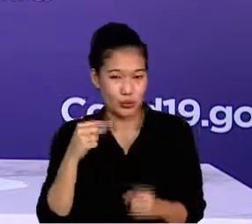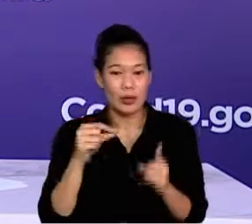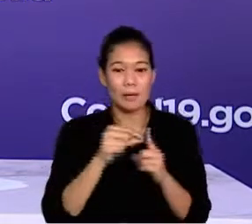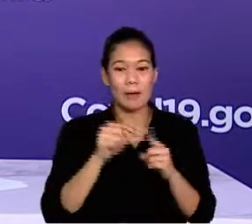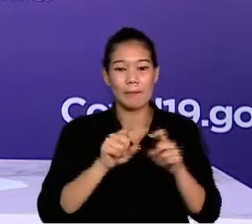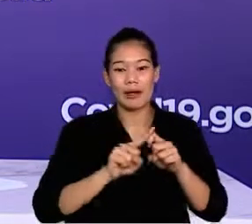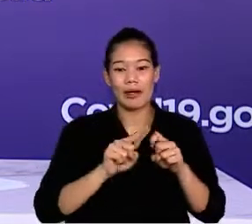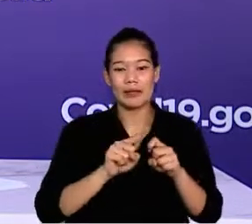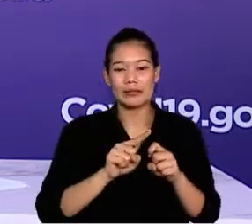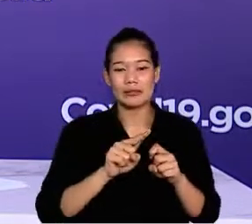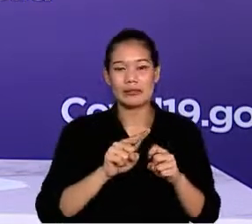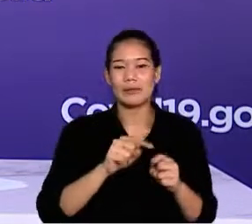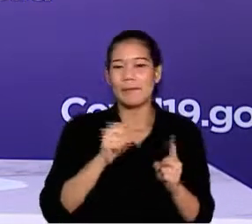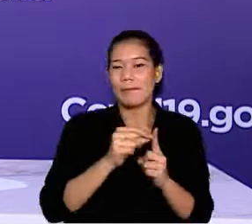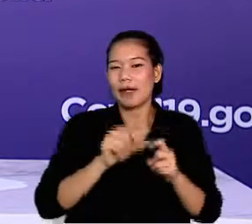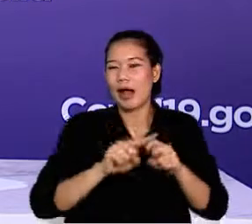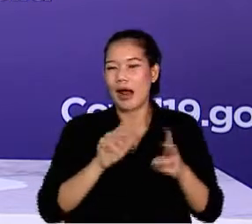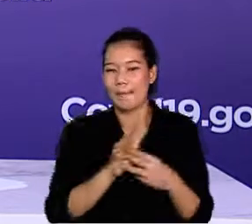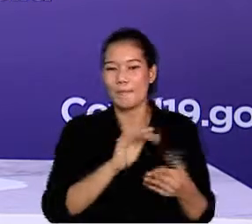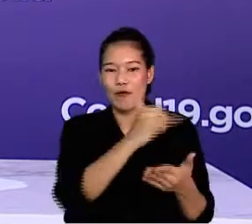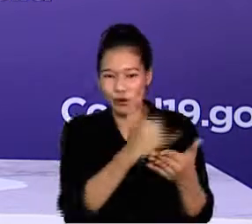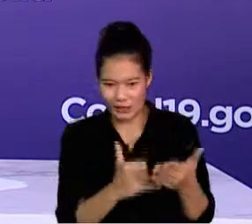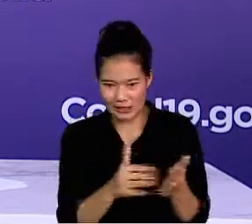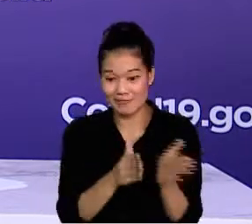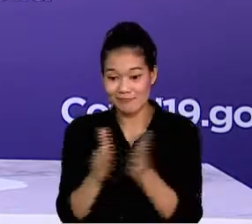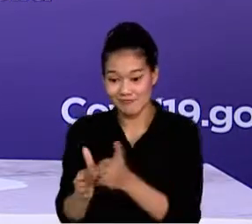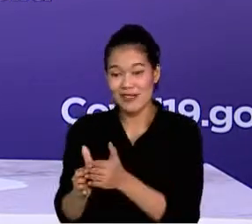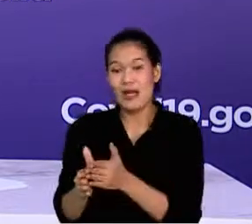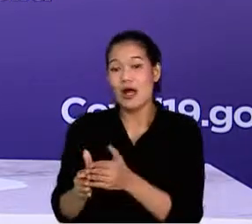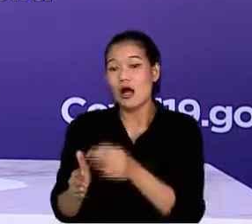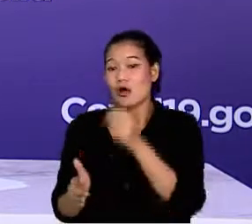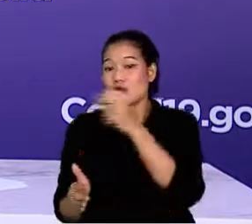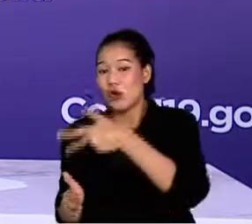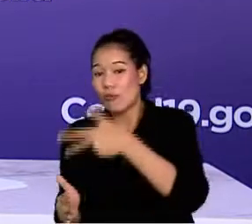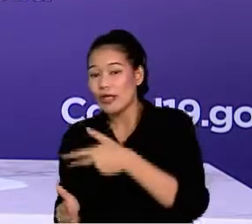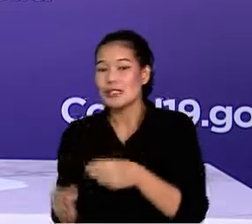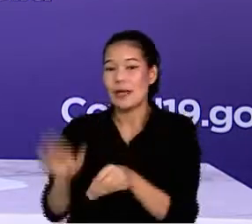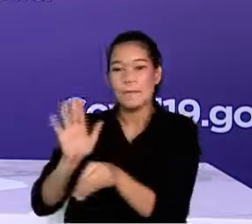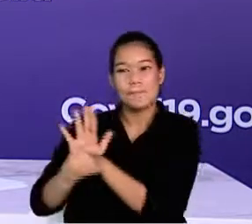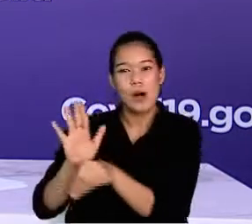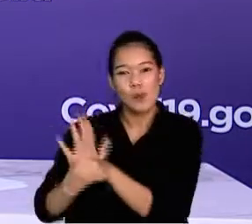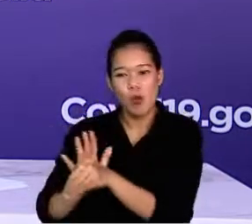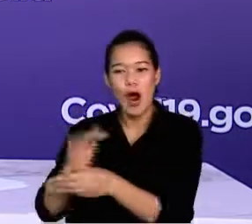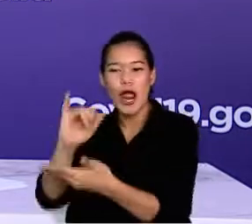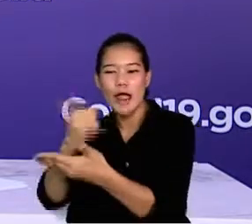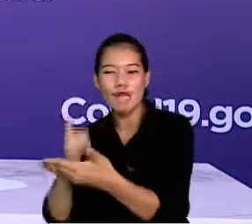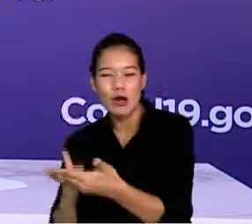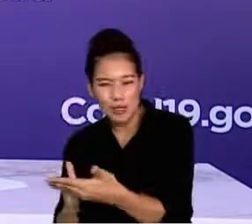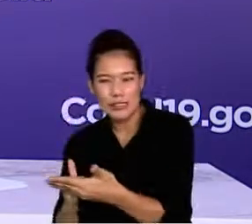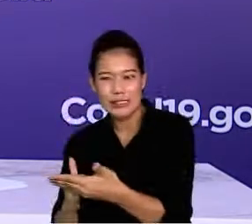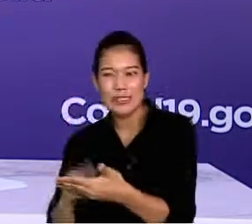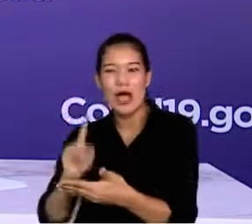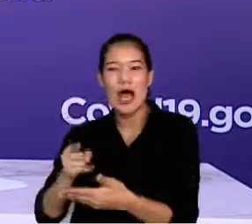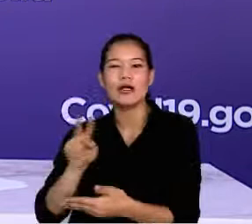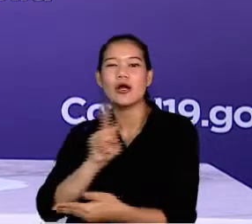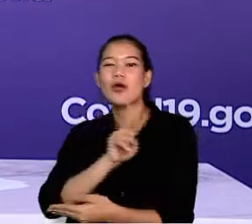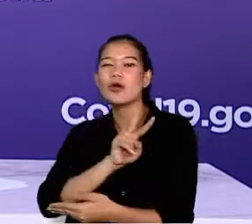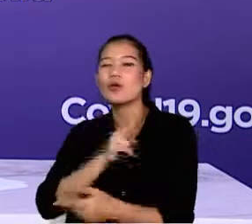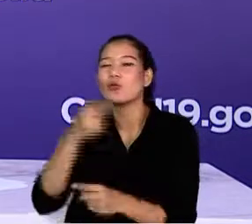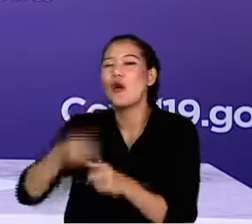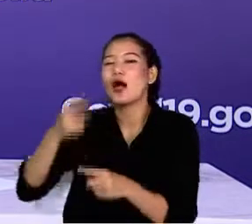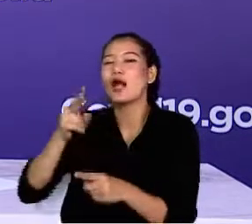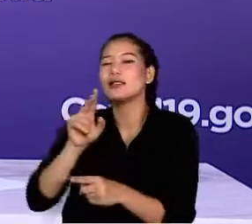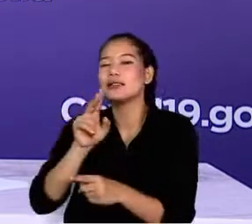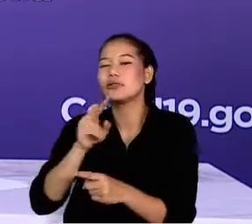ppkm di wilayah Sumatera Kalimantan Sulawesi Nusa Tenggara dan papua akan dilakukan setiap dua minggu